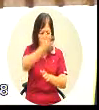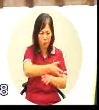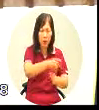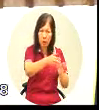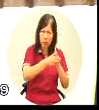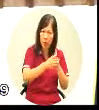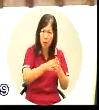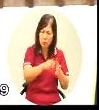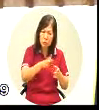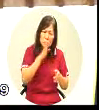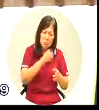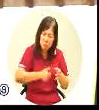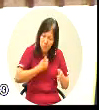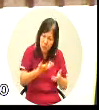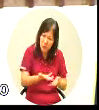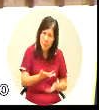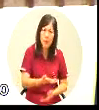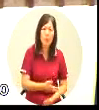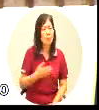不知道这属不属实的。